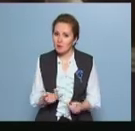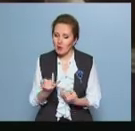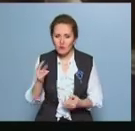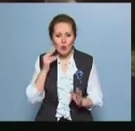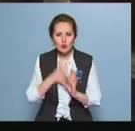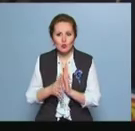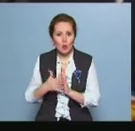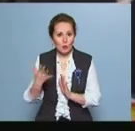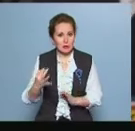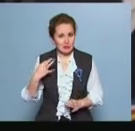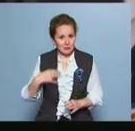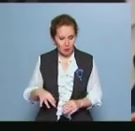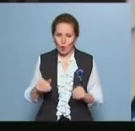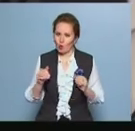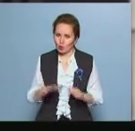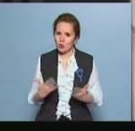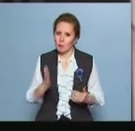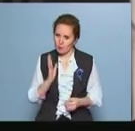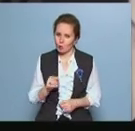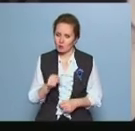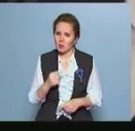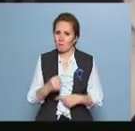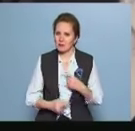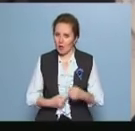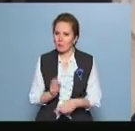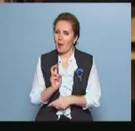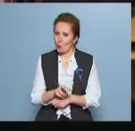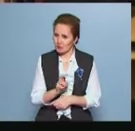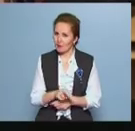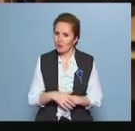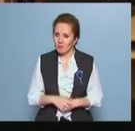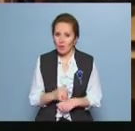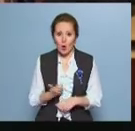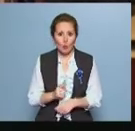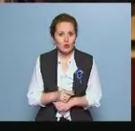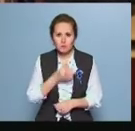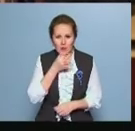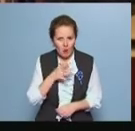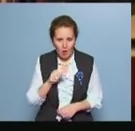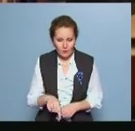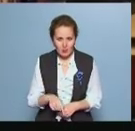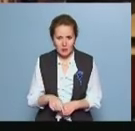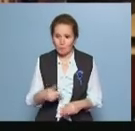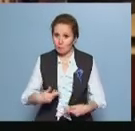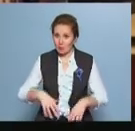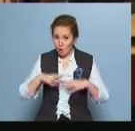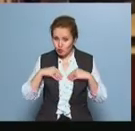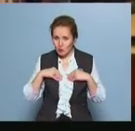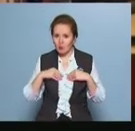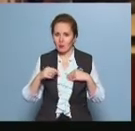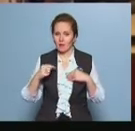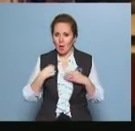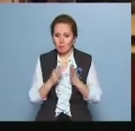изучает ее сын Марат, решила, теперь будут здесь постоянными посетителями. Очень понравилось. Предложили, вот сейчас вот нам